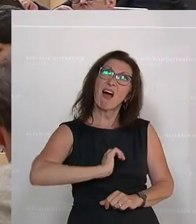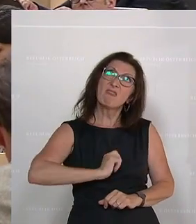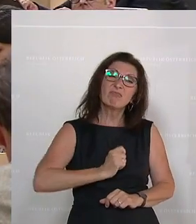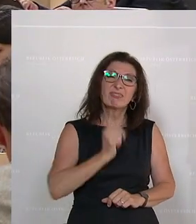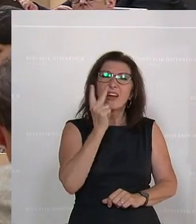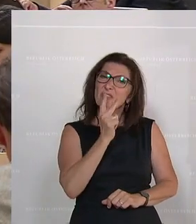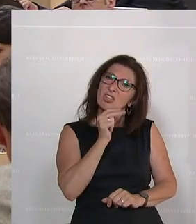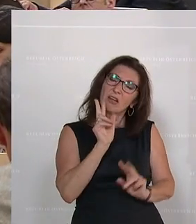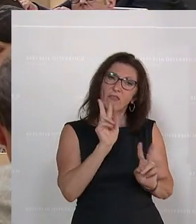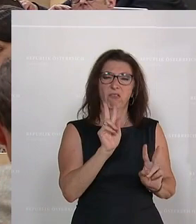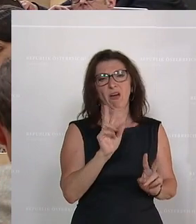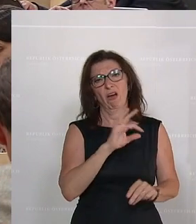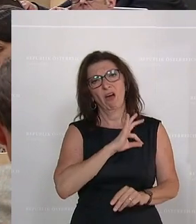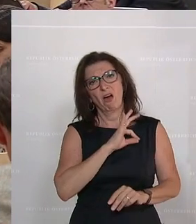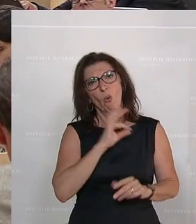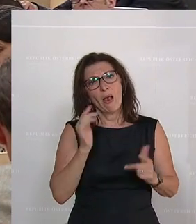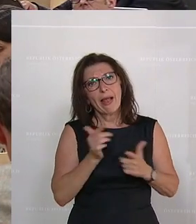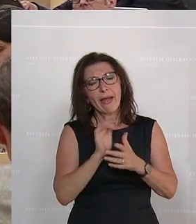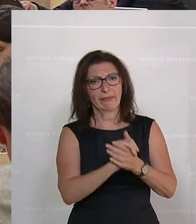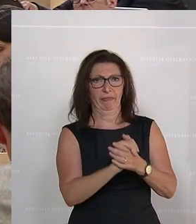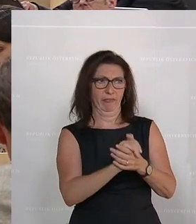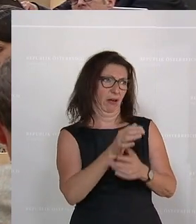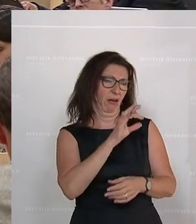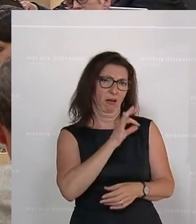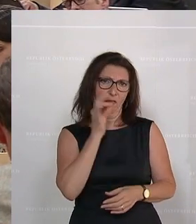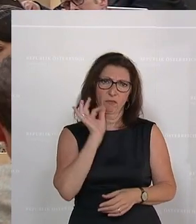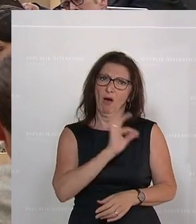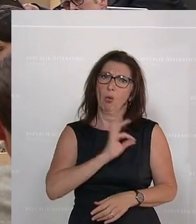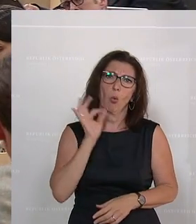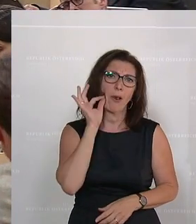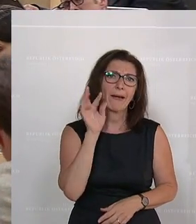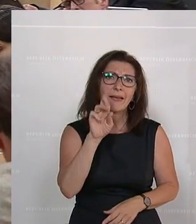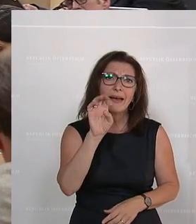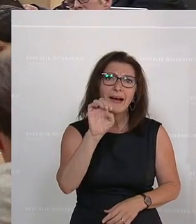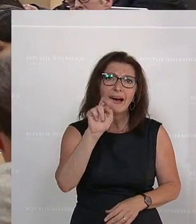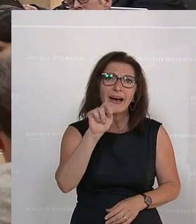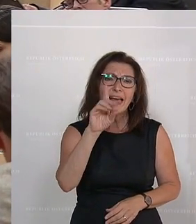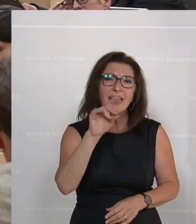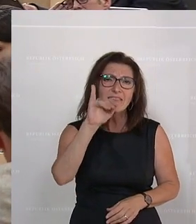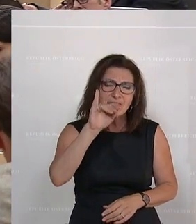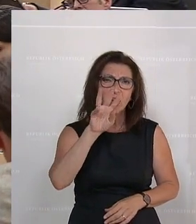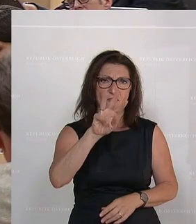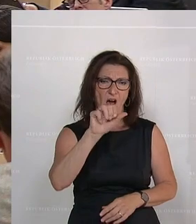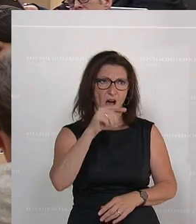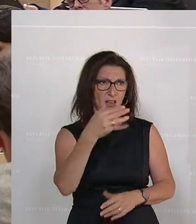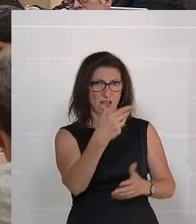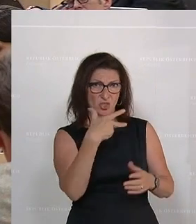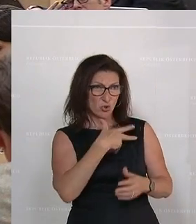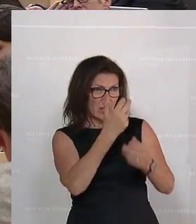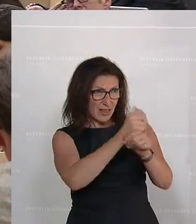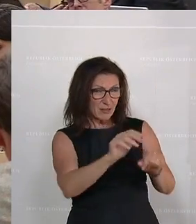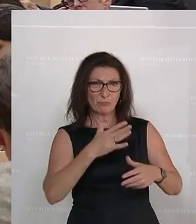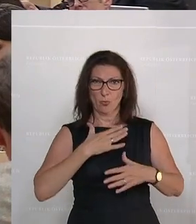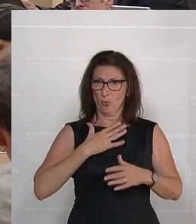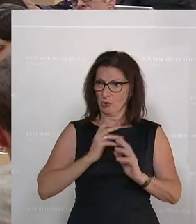leichtfried frau kollegin rendi wagner weil wenn die sozialdemokratie unsere vorschläge die eine